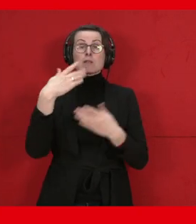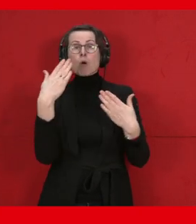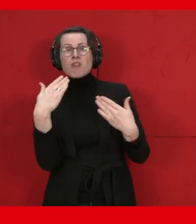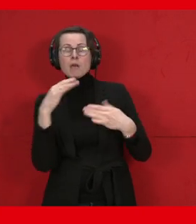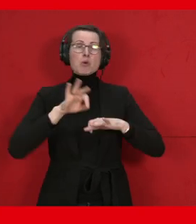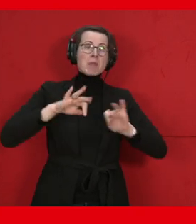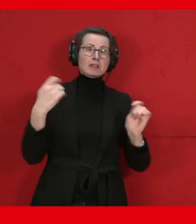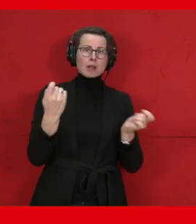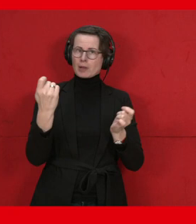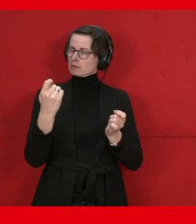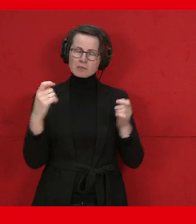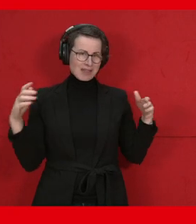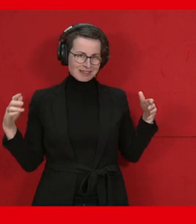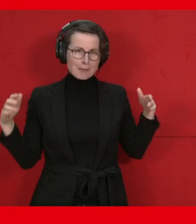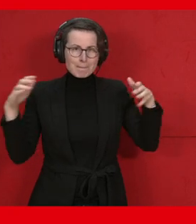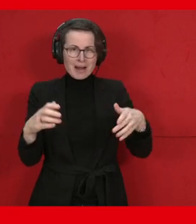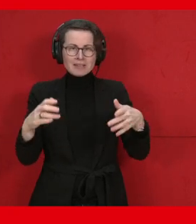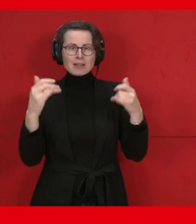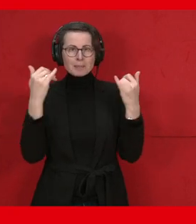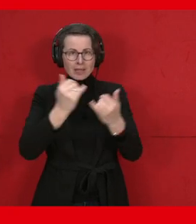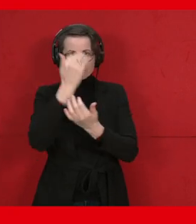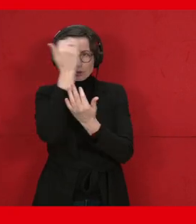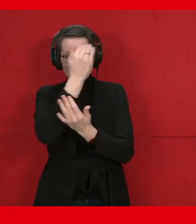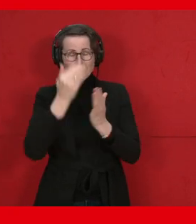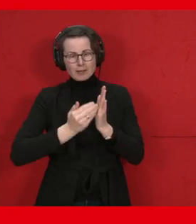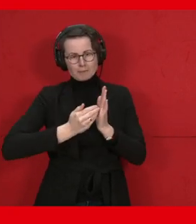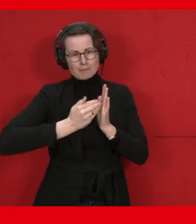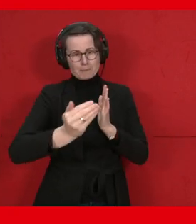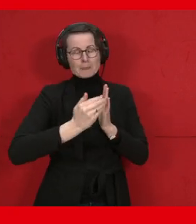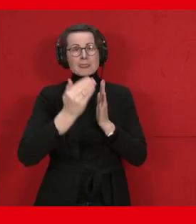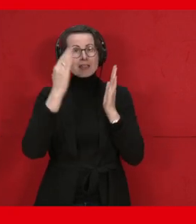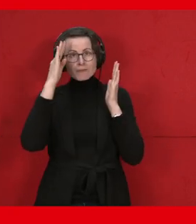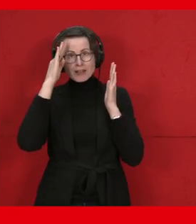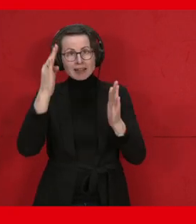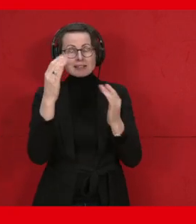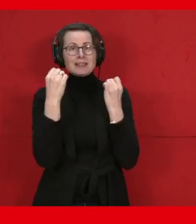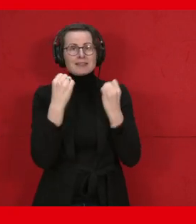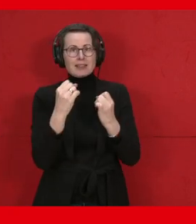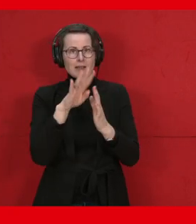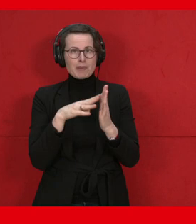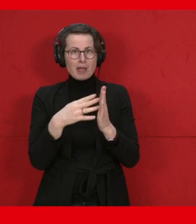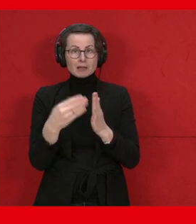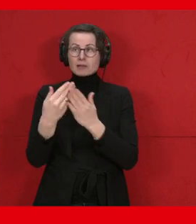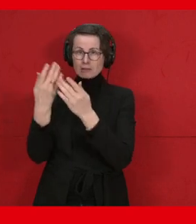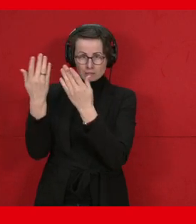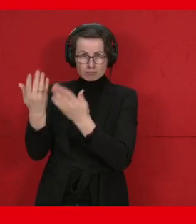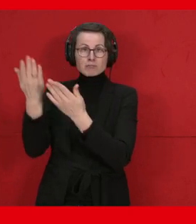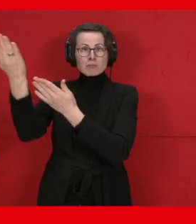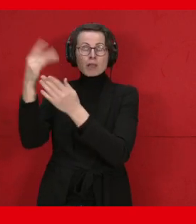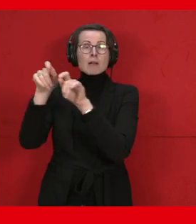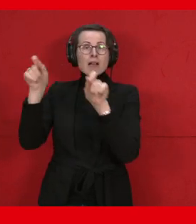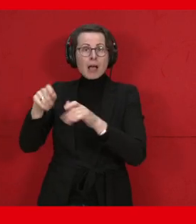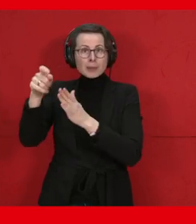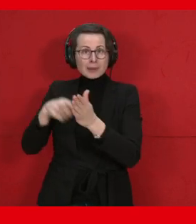sondern setzen wir uns gemeinsam durch mit einem verlässlichen, sicheren Plan. Dazu gehören die Rahmenbedingungen, da gehört die Finanzierung